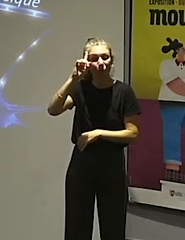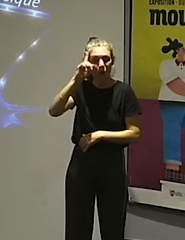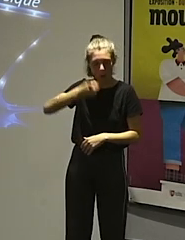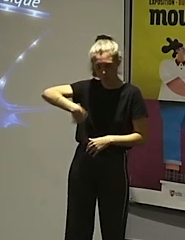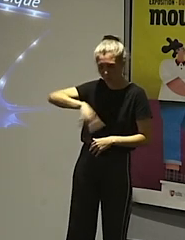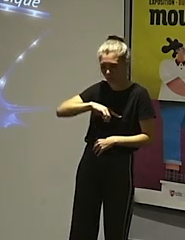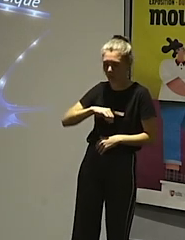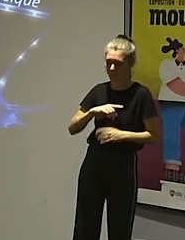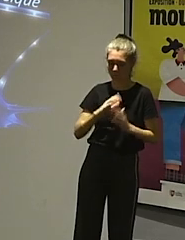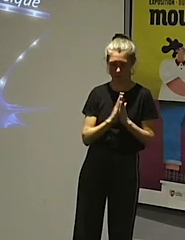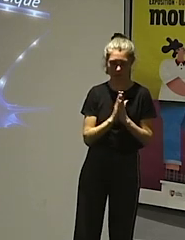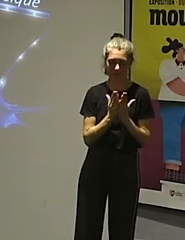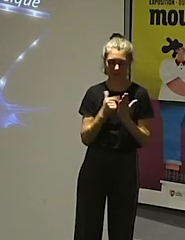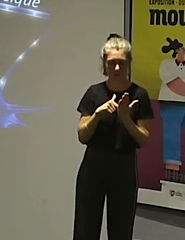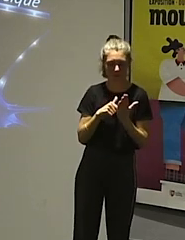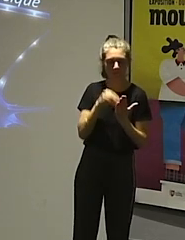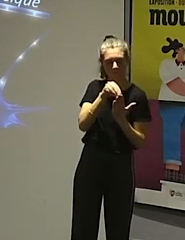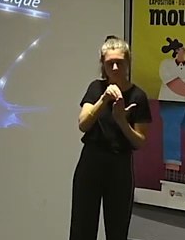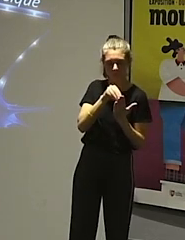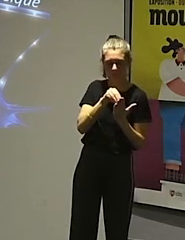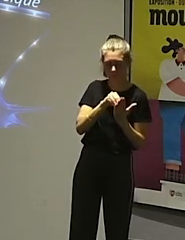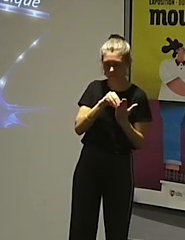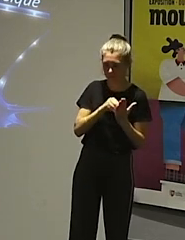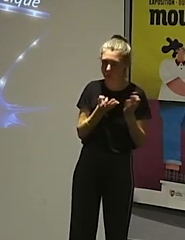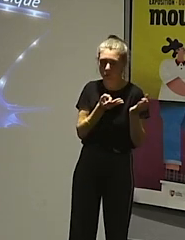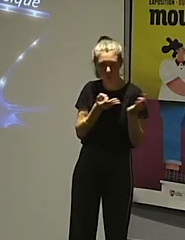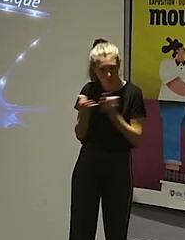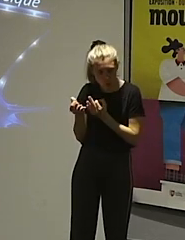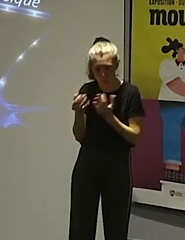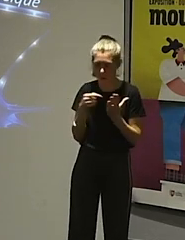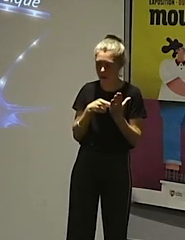suivi que j'ai avec